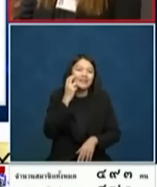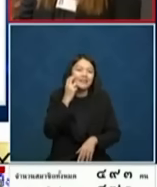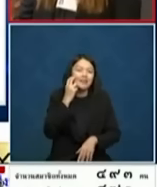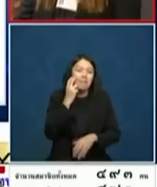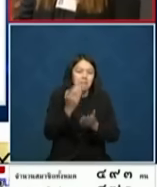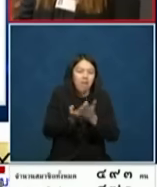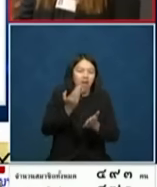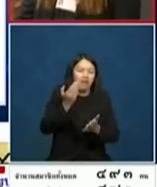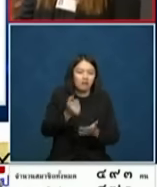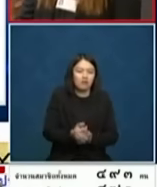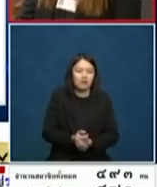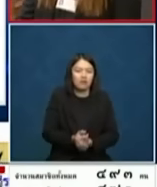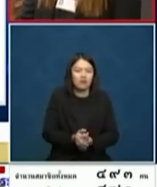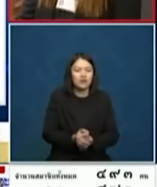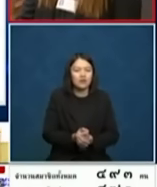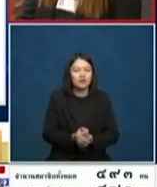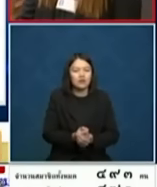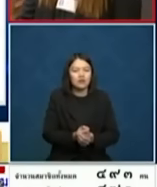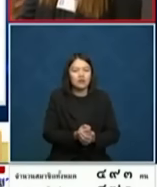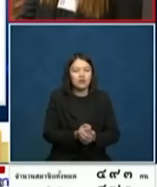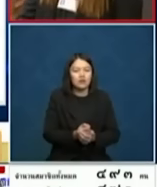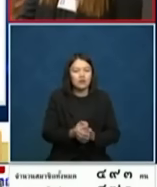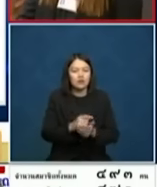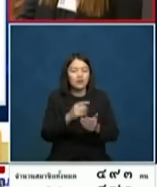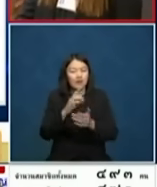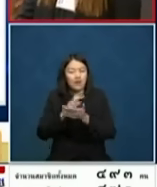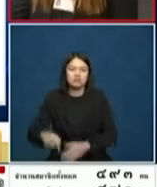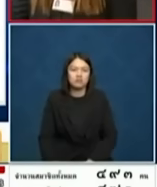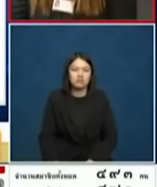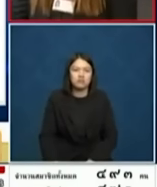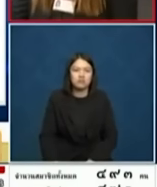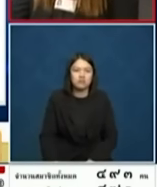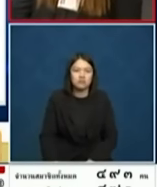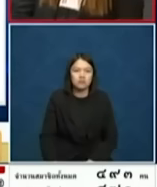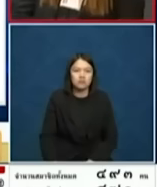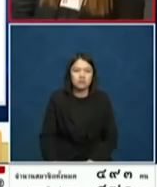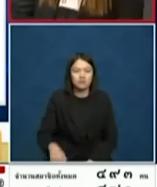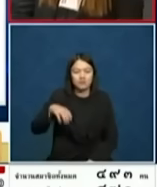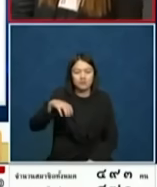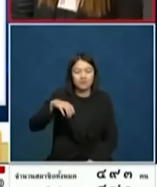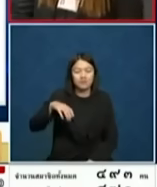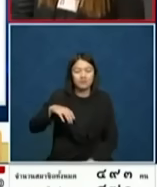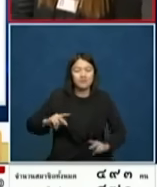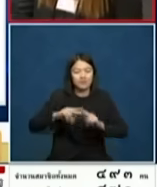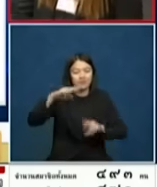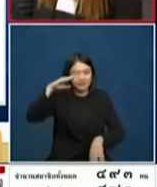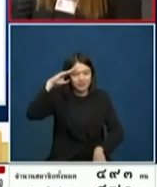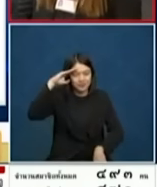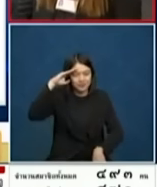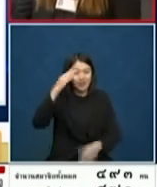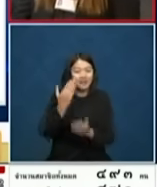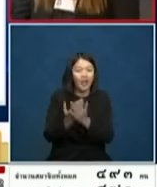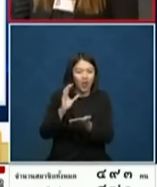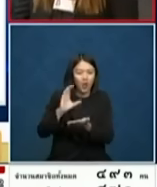ำเป็นต้องไปซื้อจากต่างประเทศนะ เพราะว่าพรรคส้มเนี่ยเขามีวาทกรรมบอกว่าการผลิตยาไม่ใช่ภารกิจของกองทัพและกองทัพทำงานที่ไม่ใ